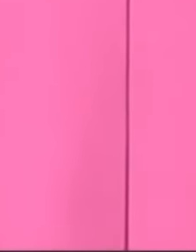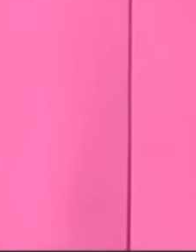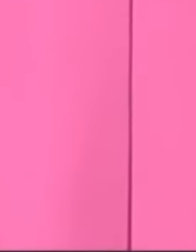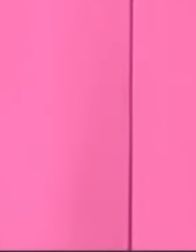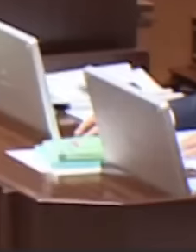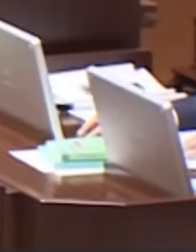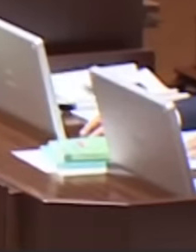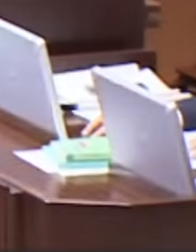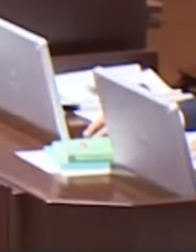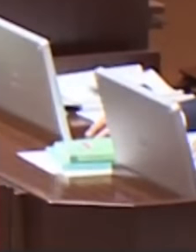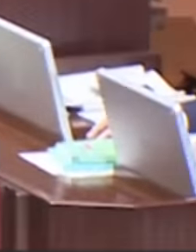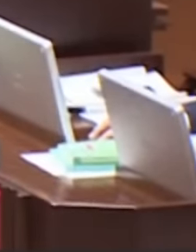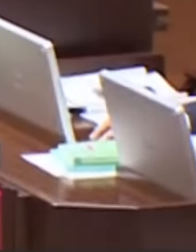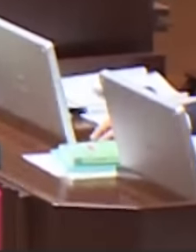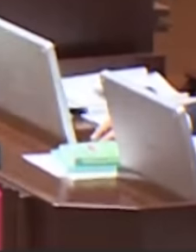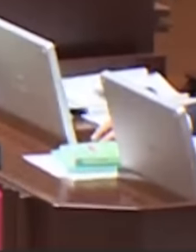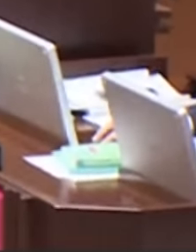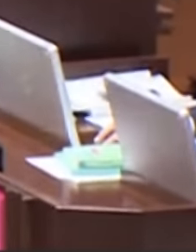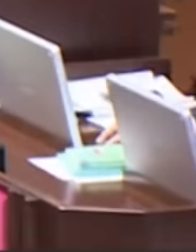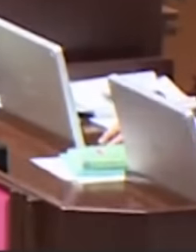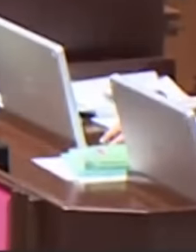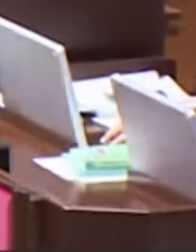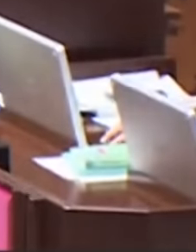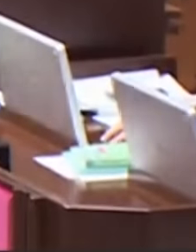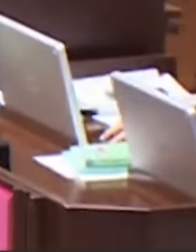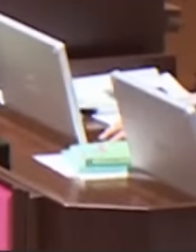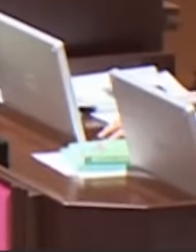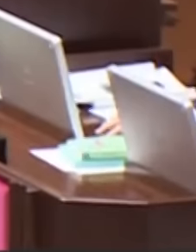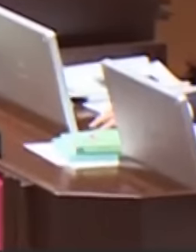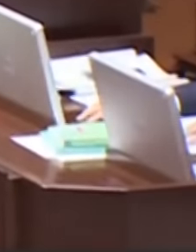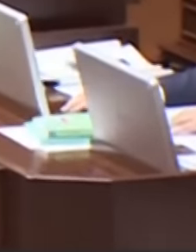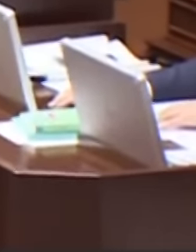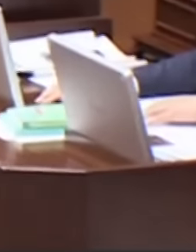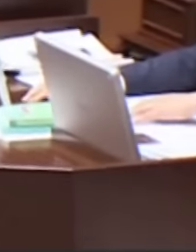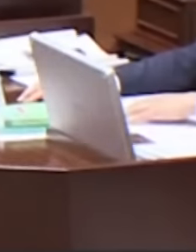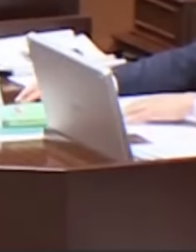인사할 시키셔야 됩니다